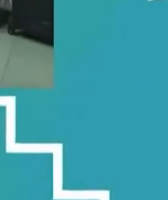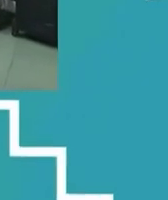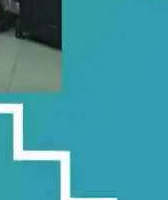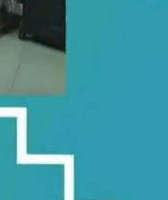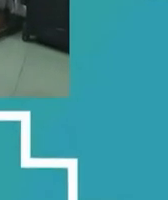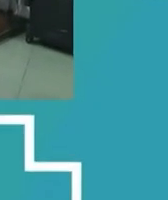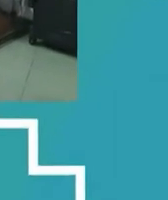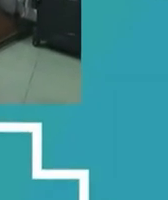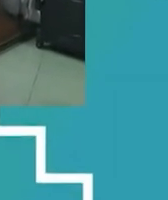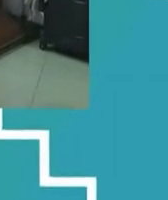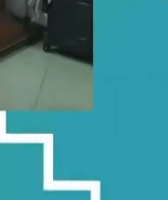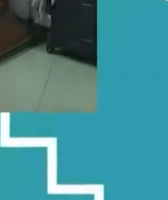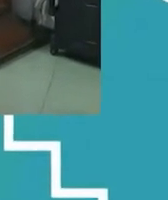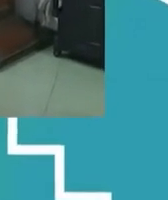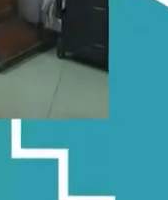huhu